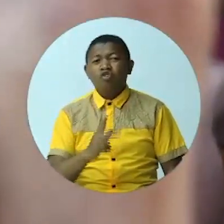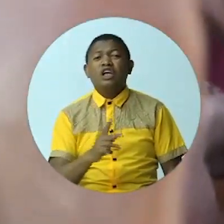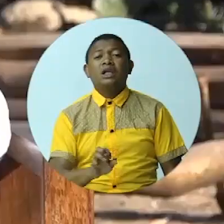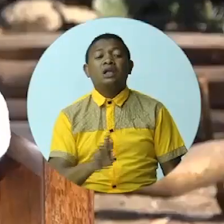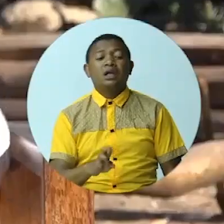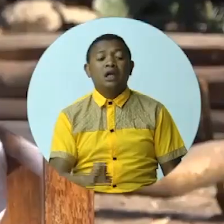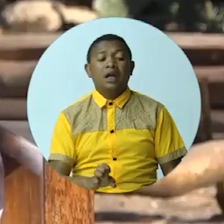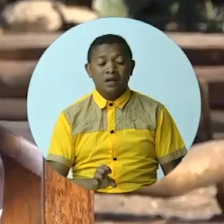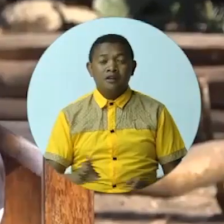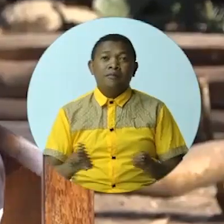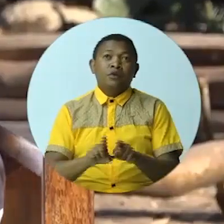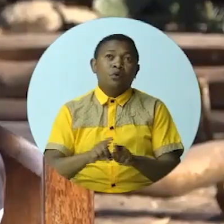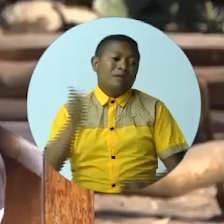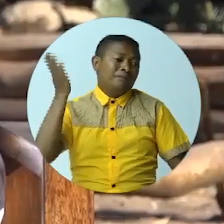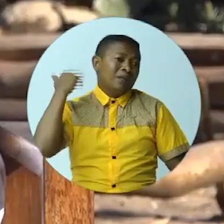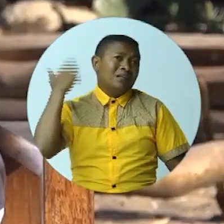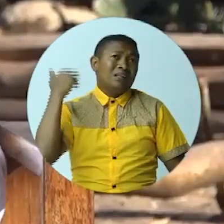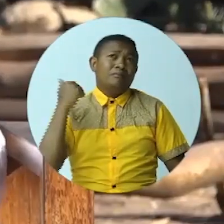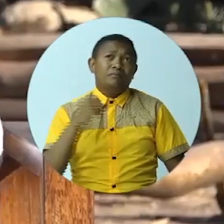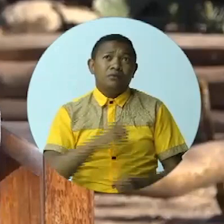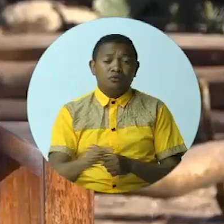tamin'ny volana febroary na mety ho marika tamin'ny ministra